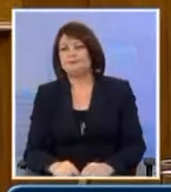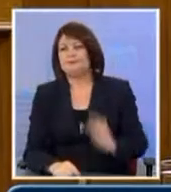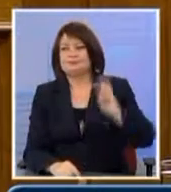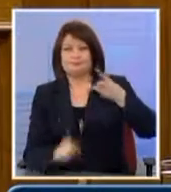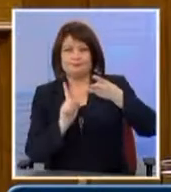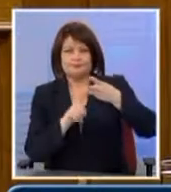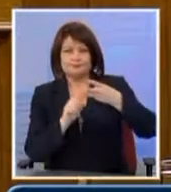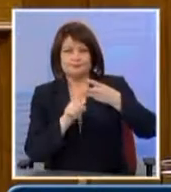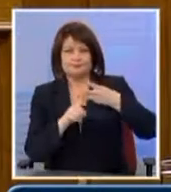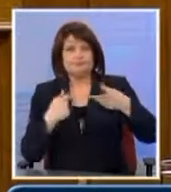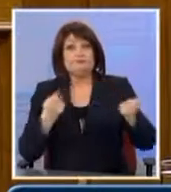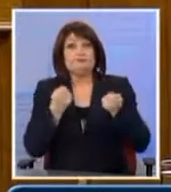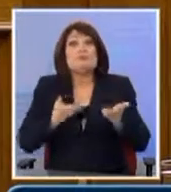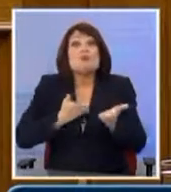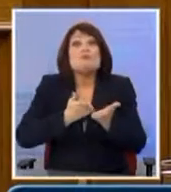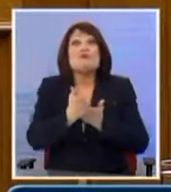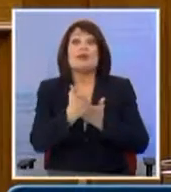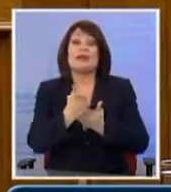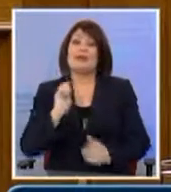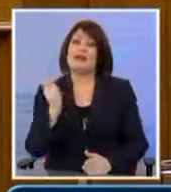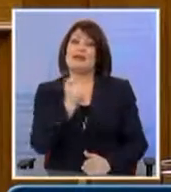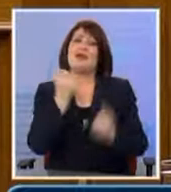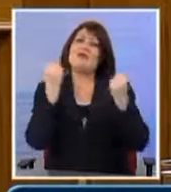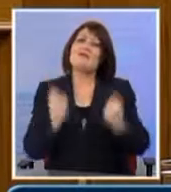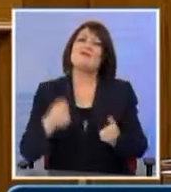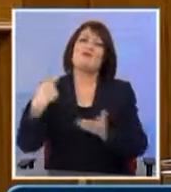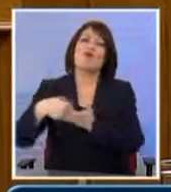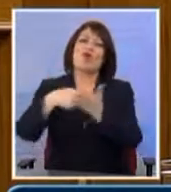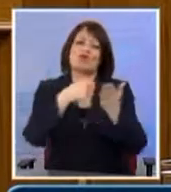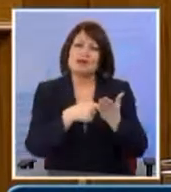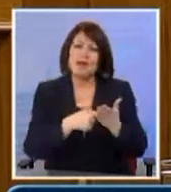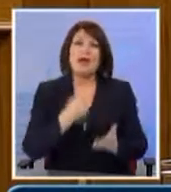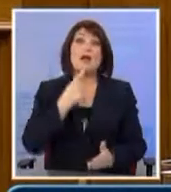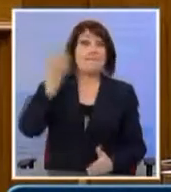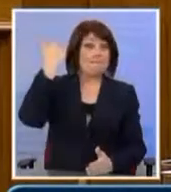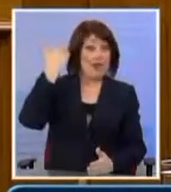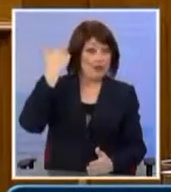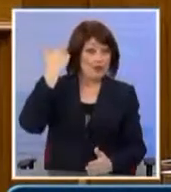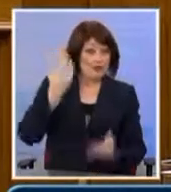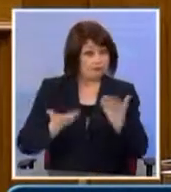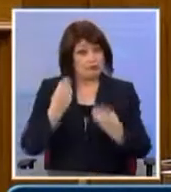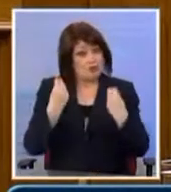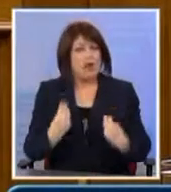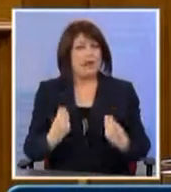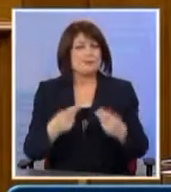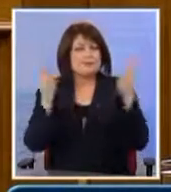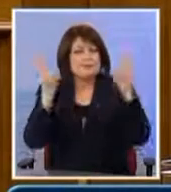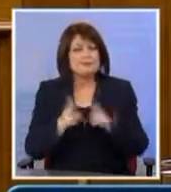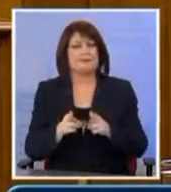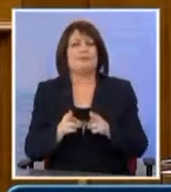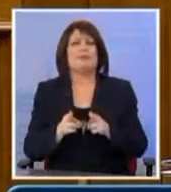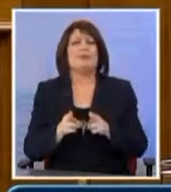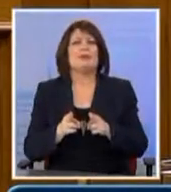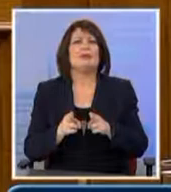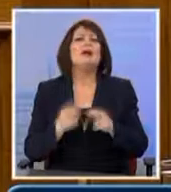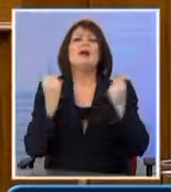Τρίτον, κάνει πολύ πιο δίκαιη την κατανομή των φορολογικών βαρών σε σχέση με το παρελθόν, περιορίζοντας την σχεδόν αποκλειστική